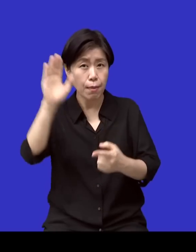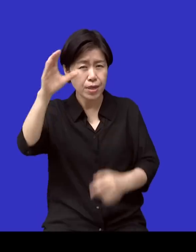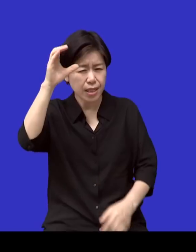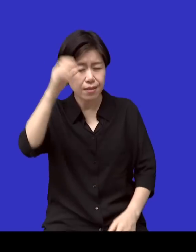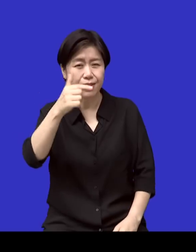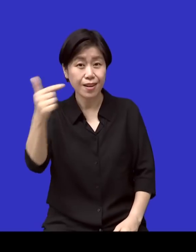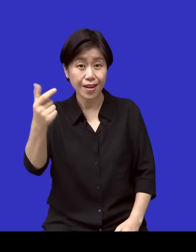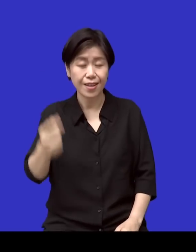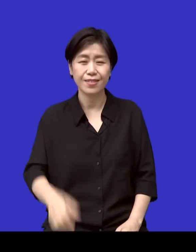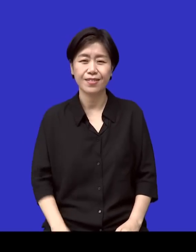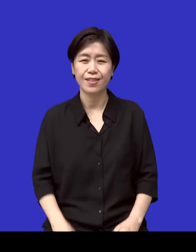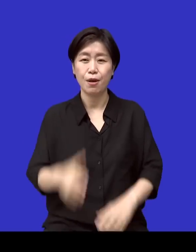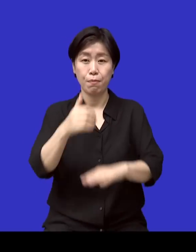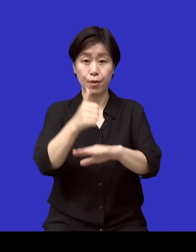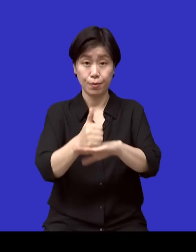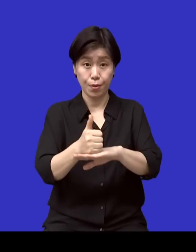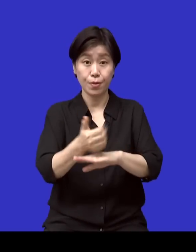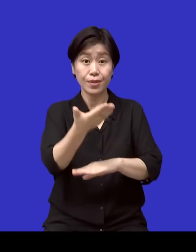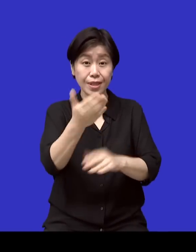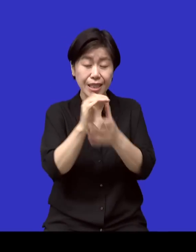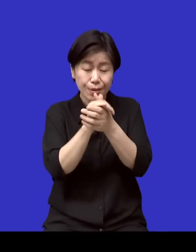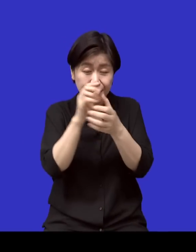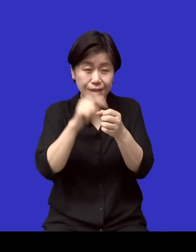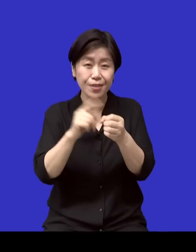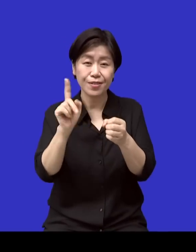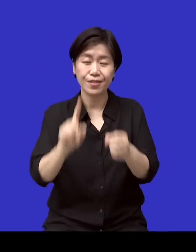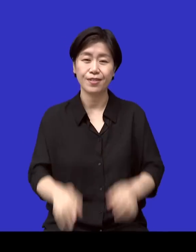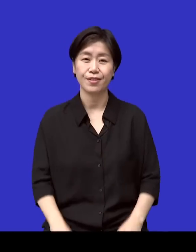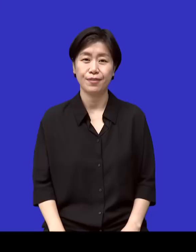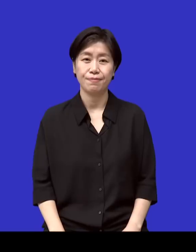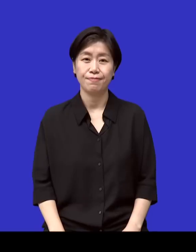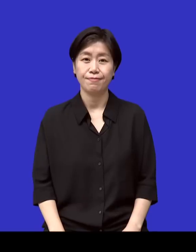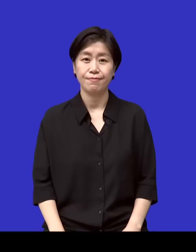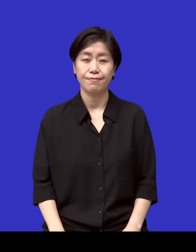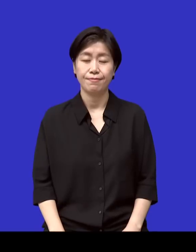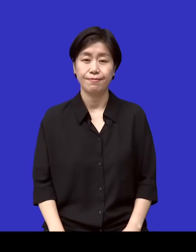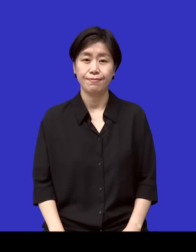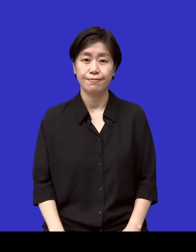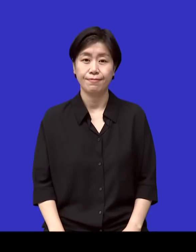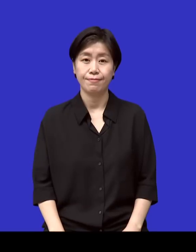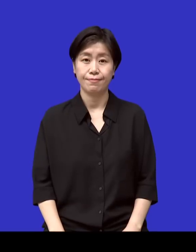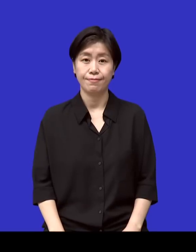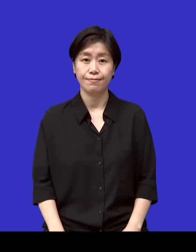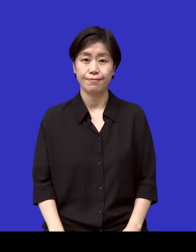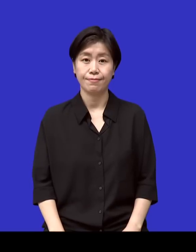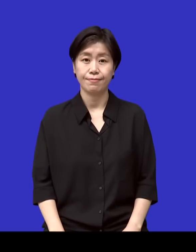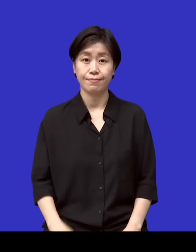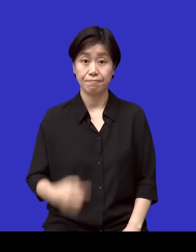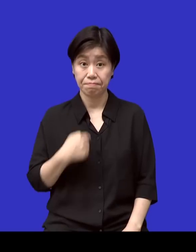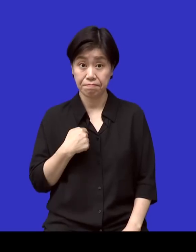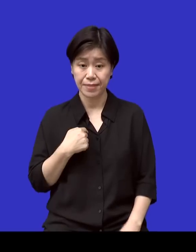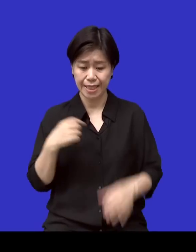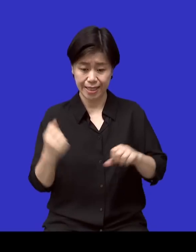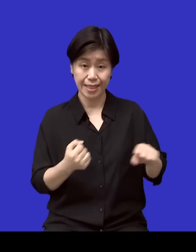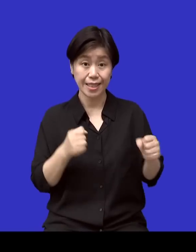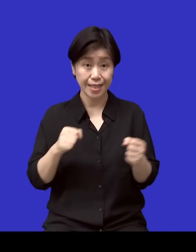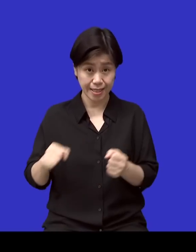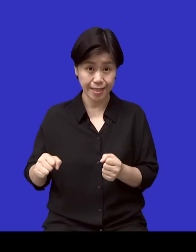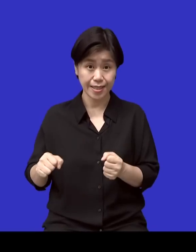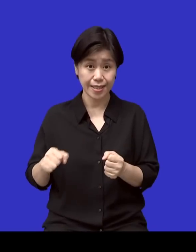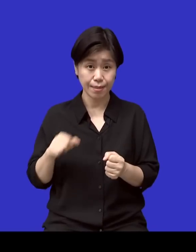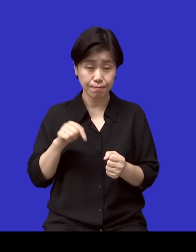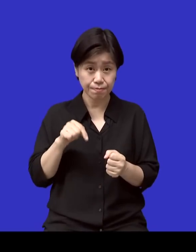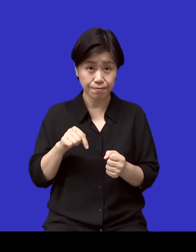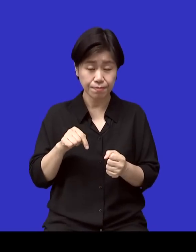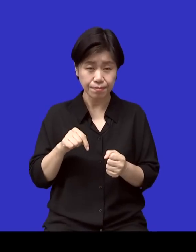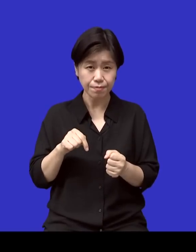듭니다. 마지막으로 우리 김소희 선수는 어떤 기도 제목을 갖고 있어요? 저는 알파인 스키가